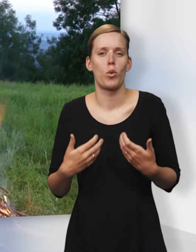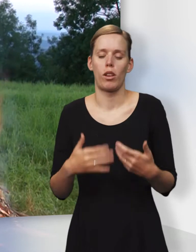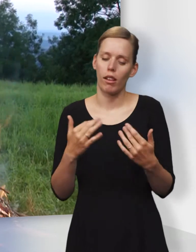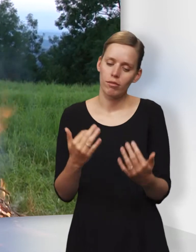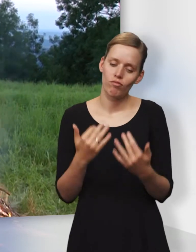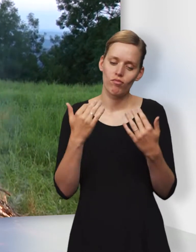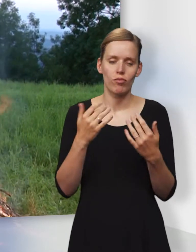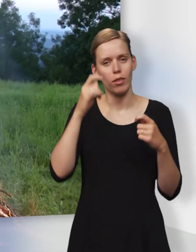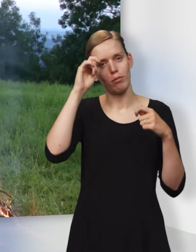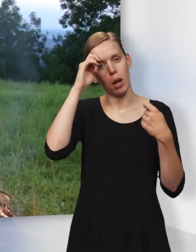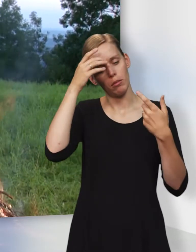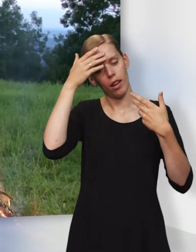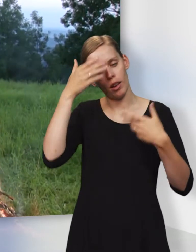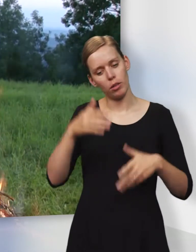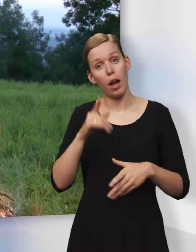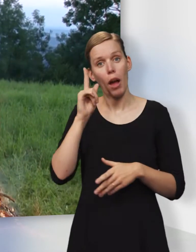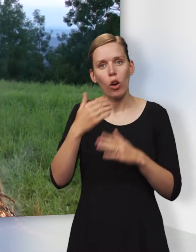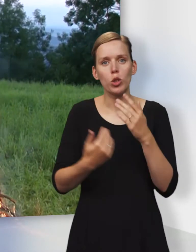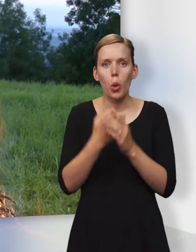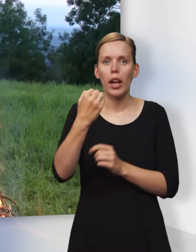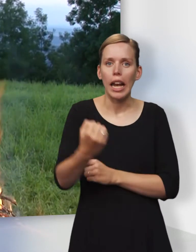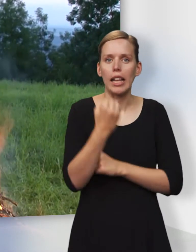Entspannung, aber auch, wie ich finde, an Energie und